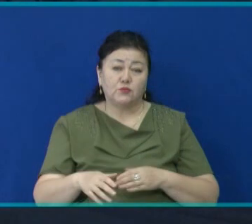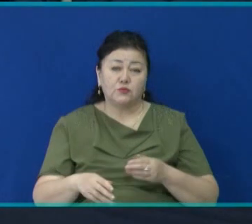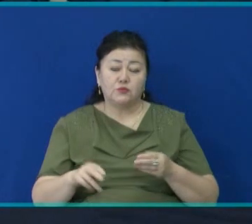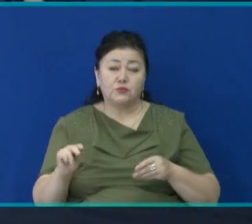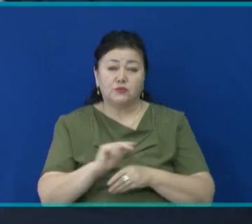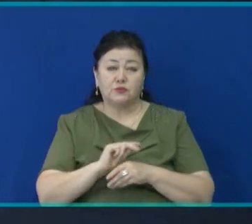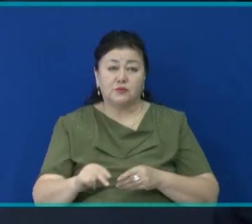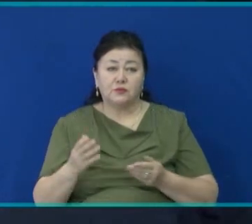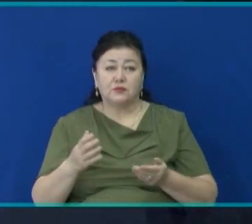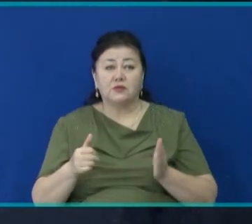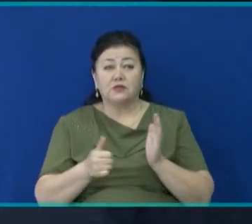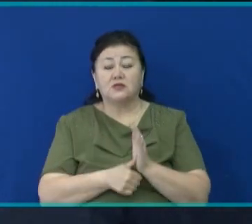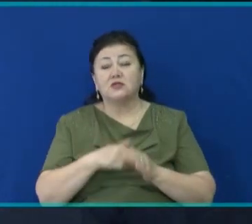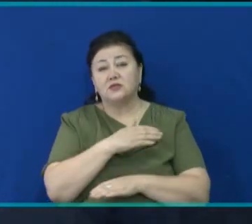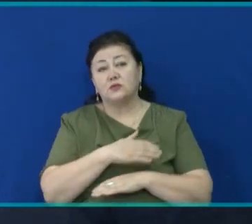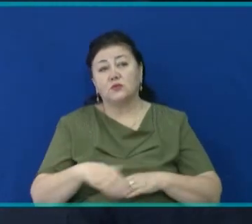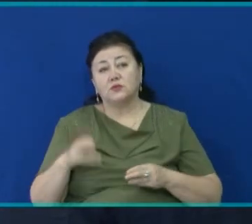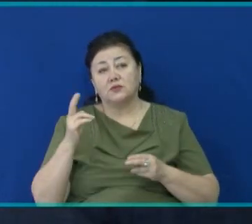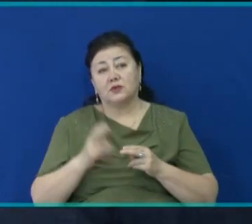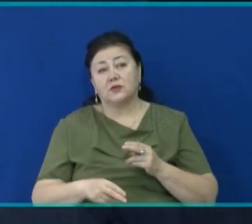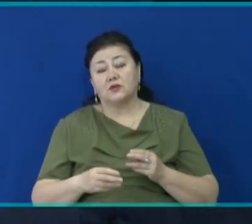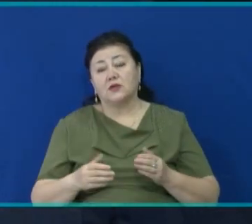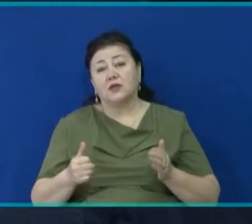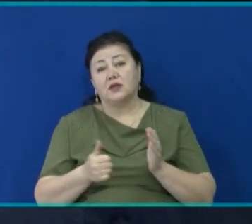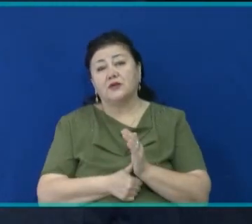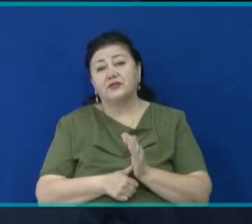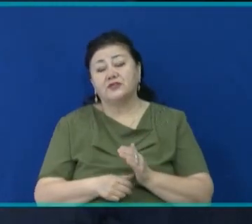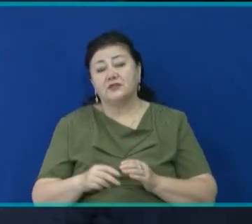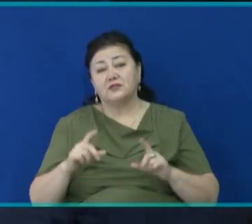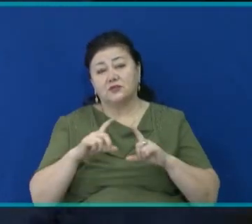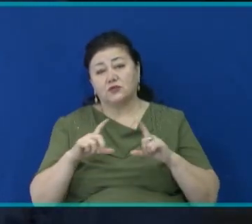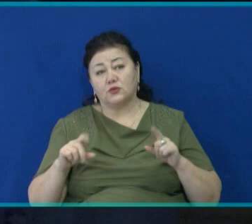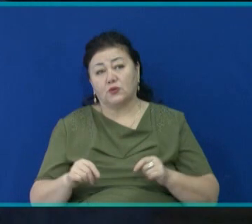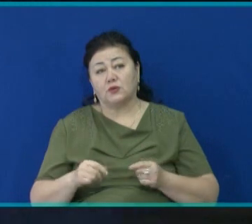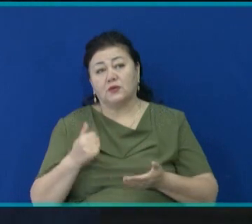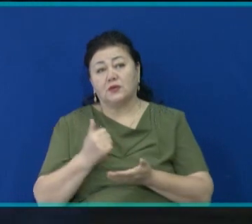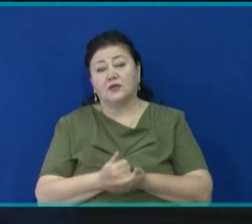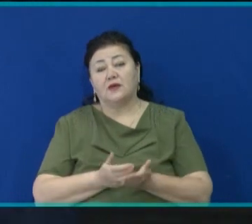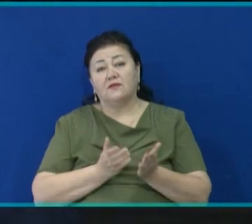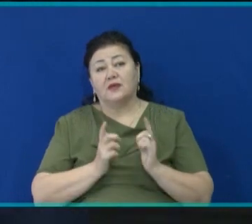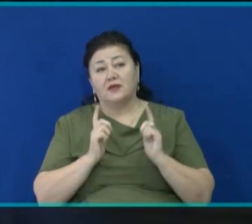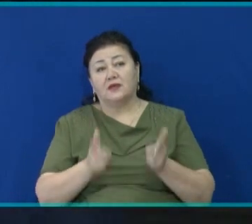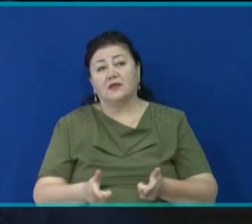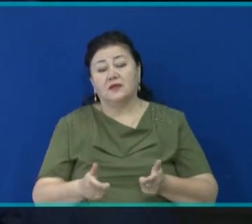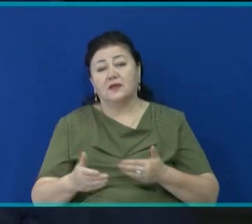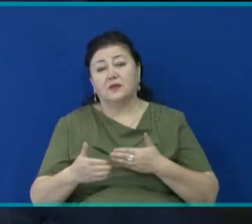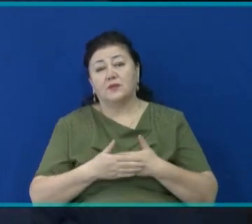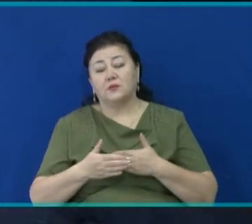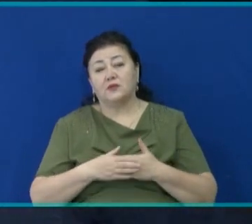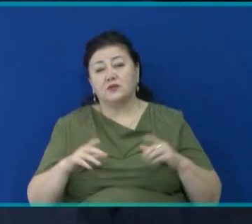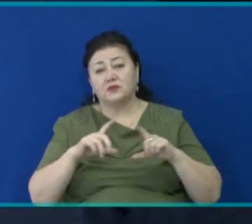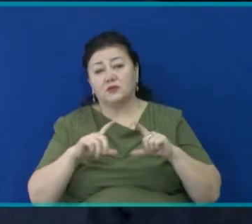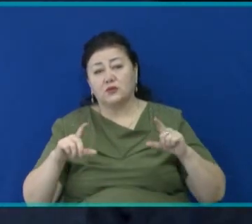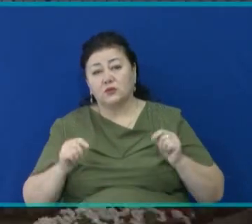работы по освещению 6 улиц и 6 объектов образования. А основным направлением является это освещение подъездных путей к объектам